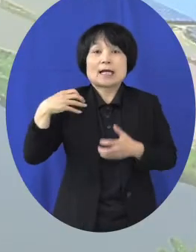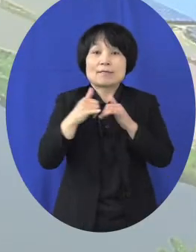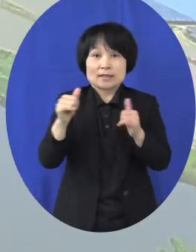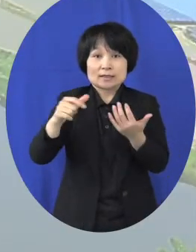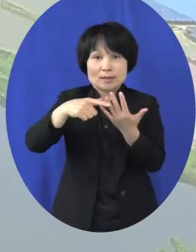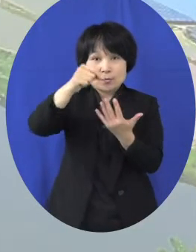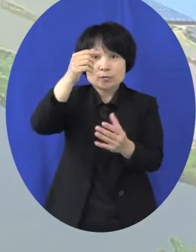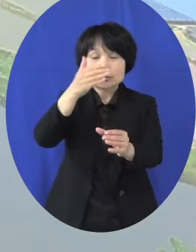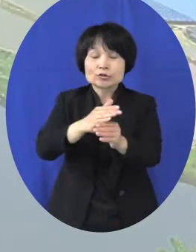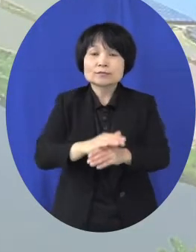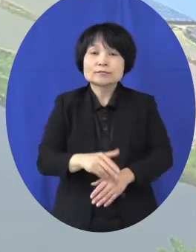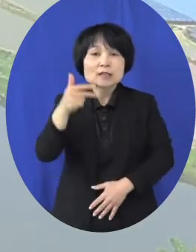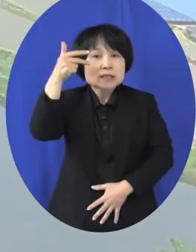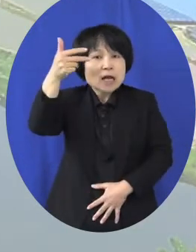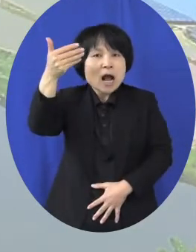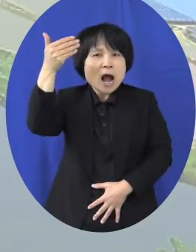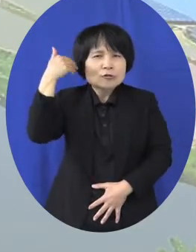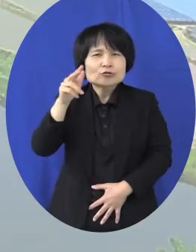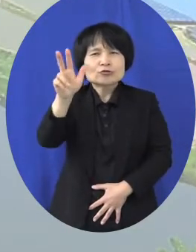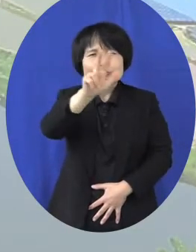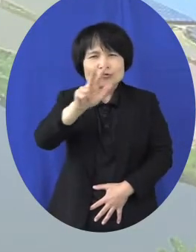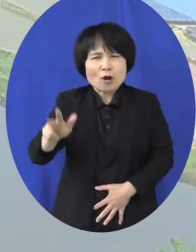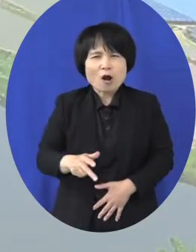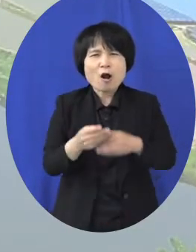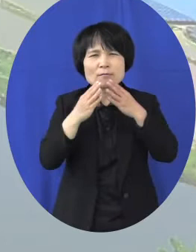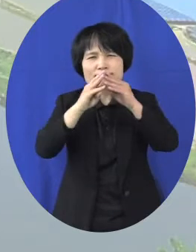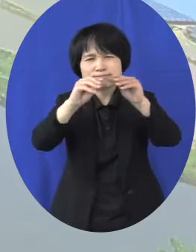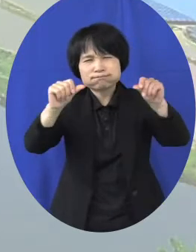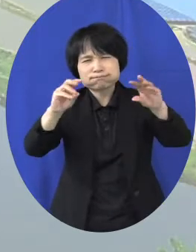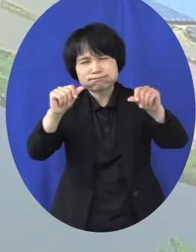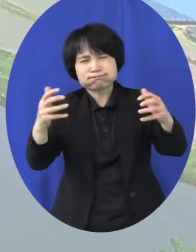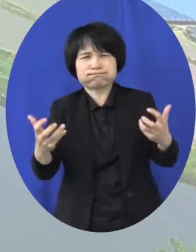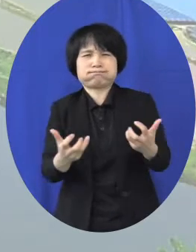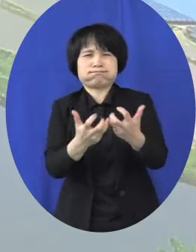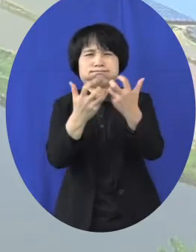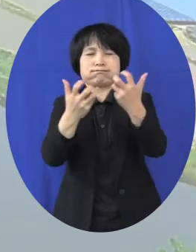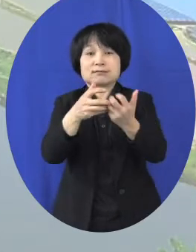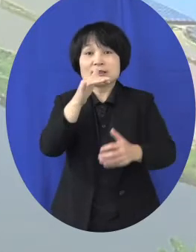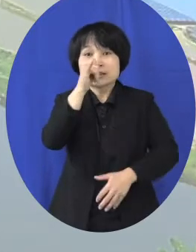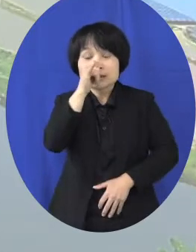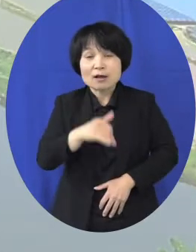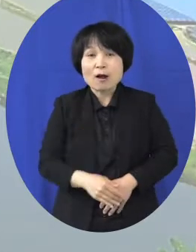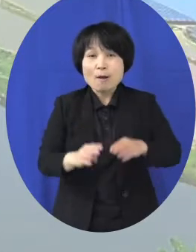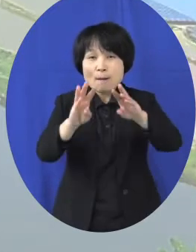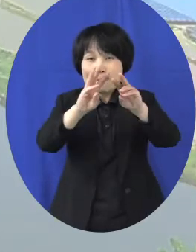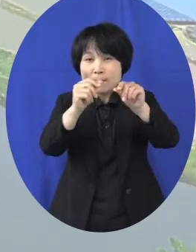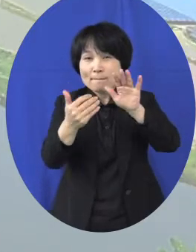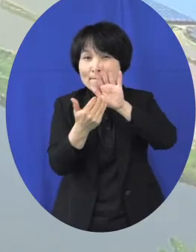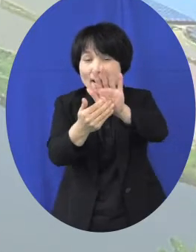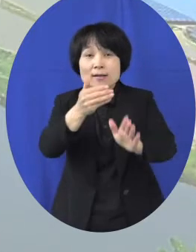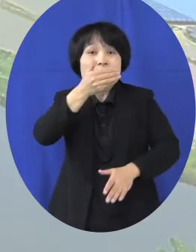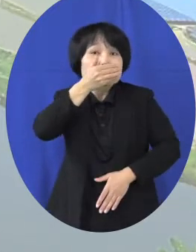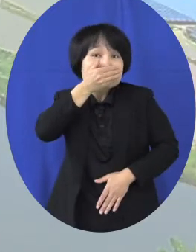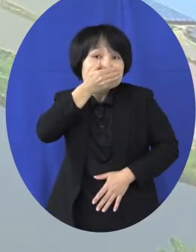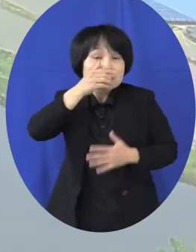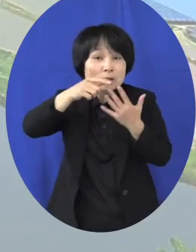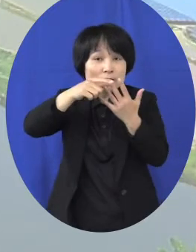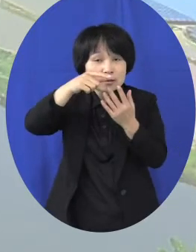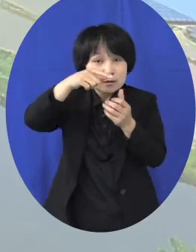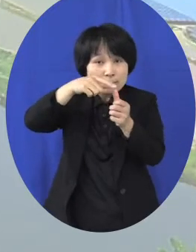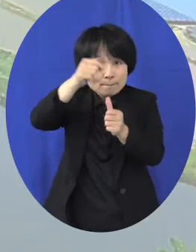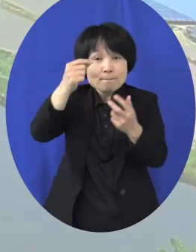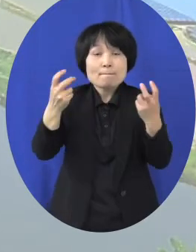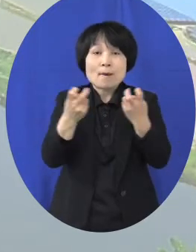지난 한 주는 전국이 미세먼지로 가득했습니다. 미세먼지 마스크를 고를 때는 포장 겉면에 KF라는